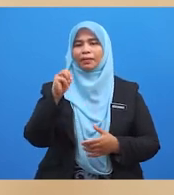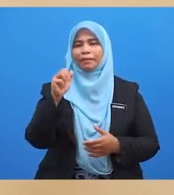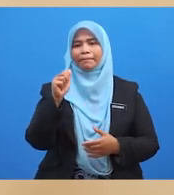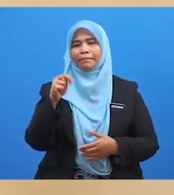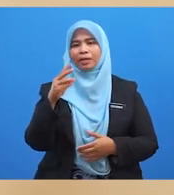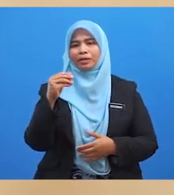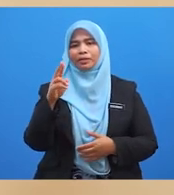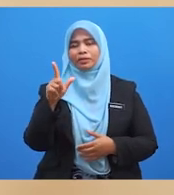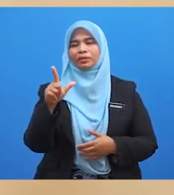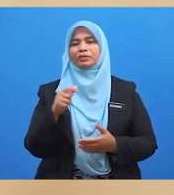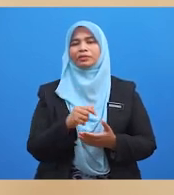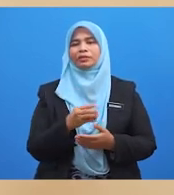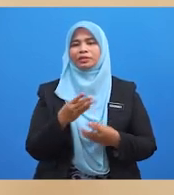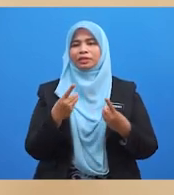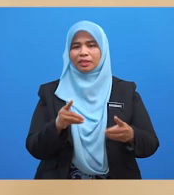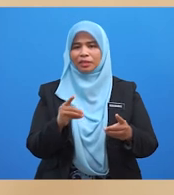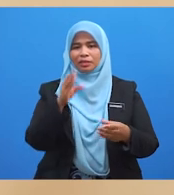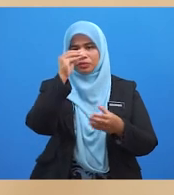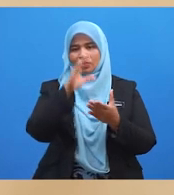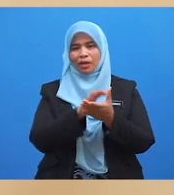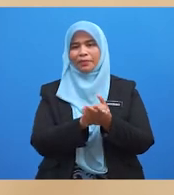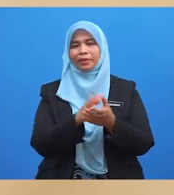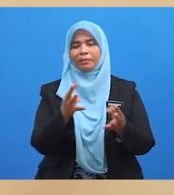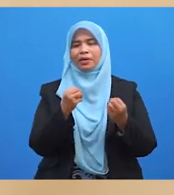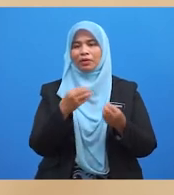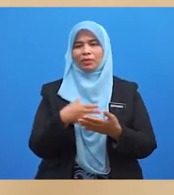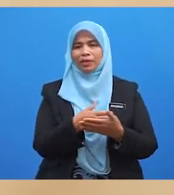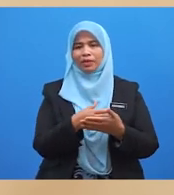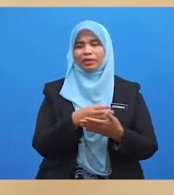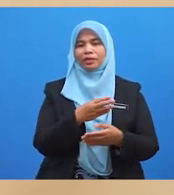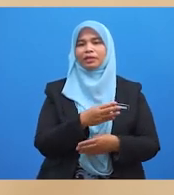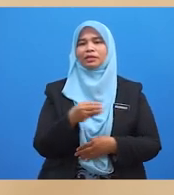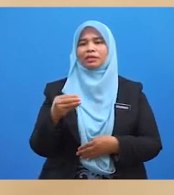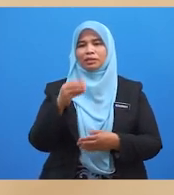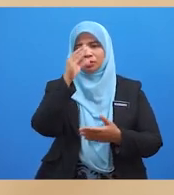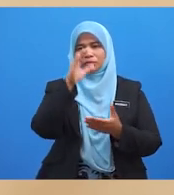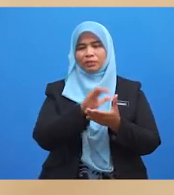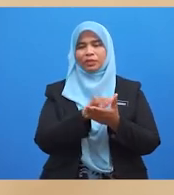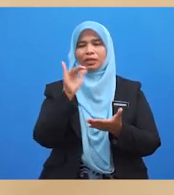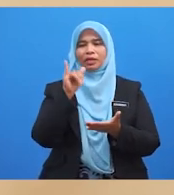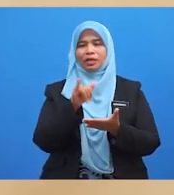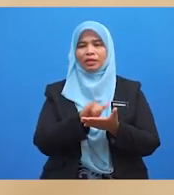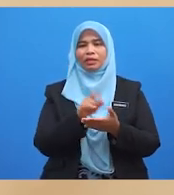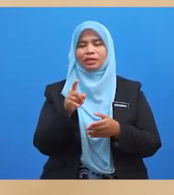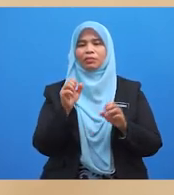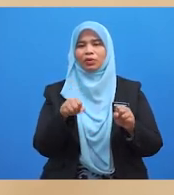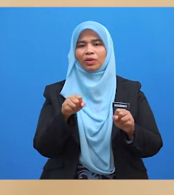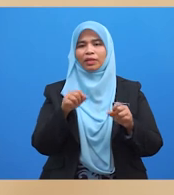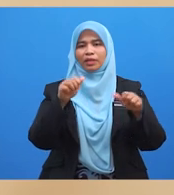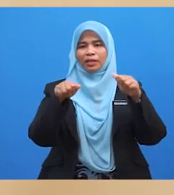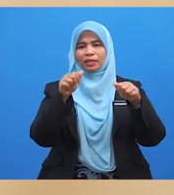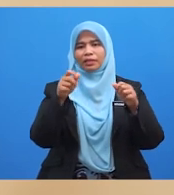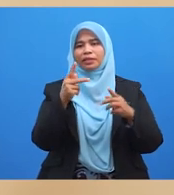inginkan anak dan suami yakin dia mampu berlaku adil kepada isteri-isterinya, maka